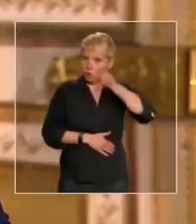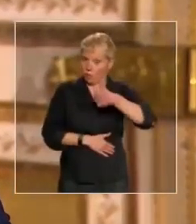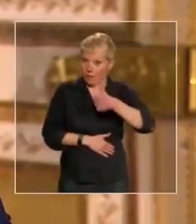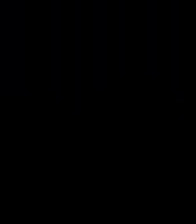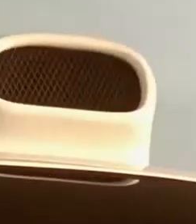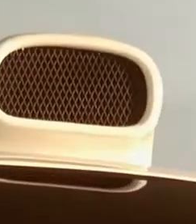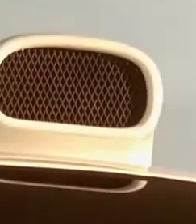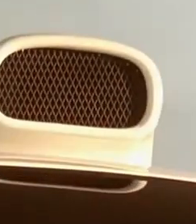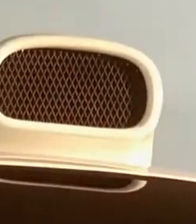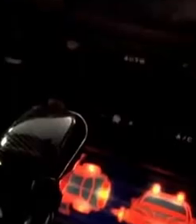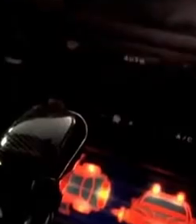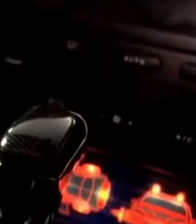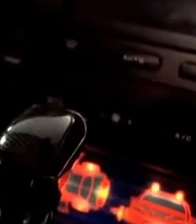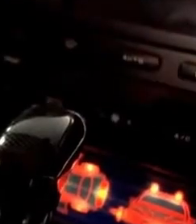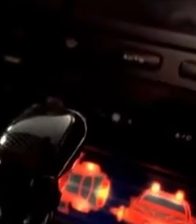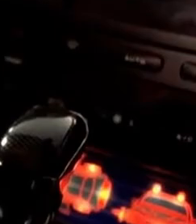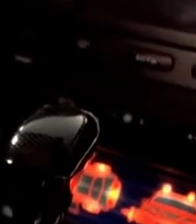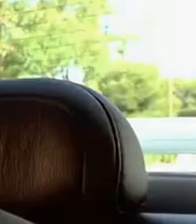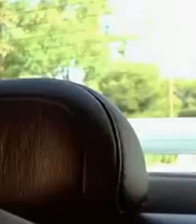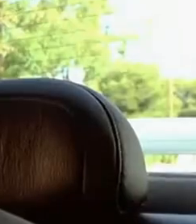les taxis...